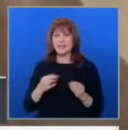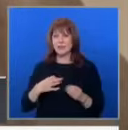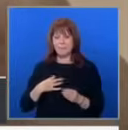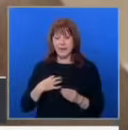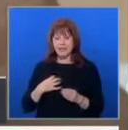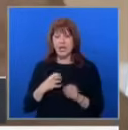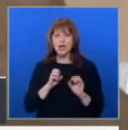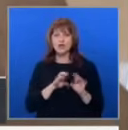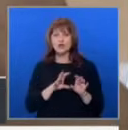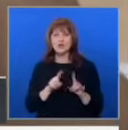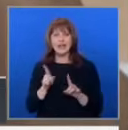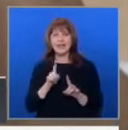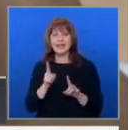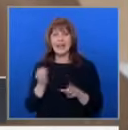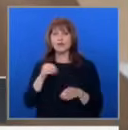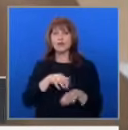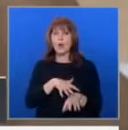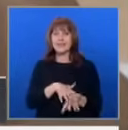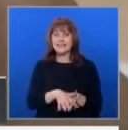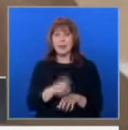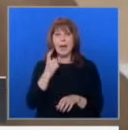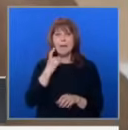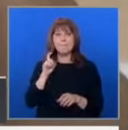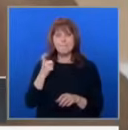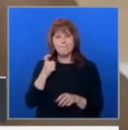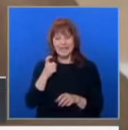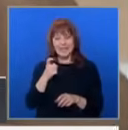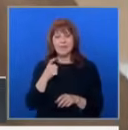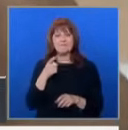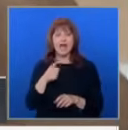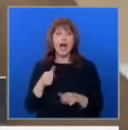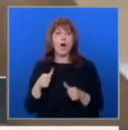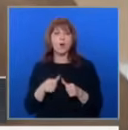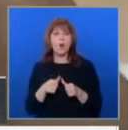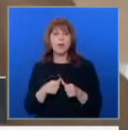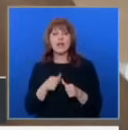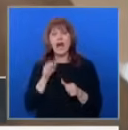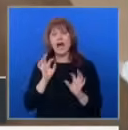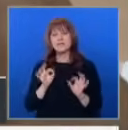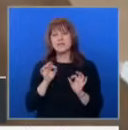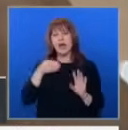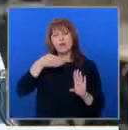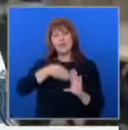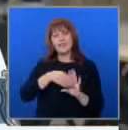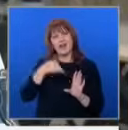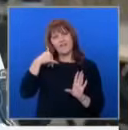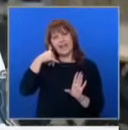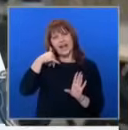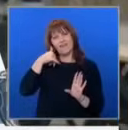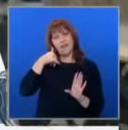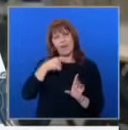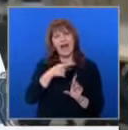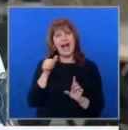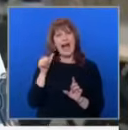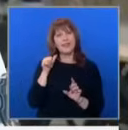дошло от системата BG Alert, а е функция в някои смартфони, разработена от Google и внедрена в Android. Тези